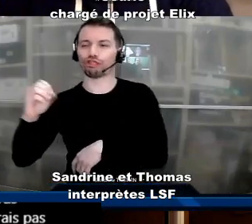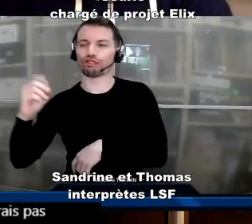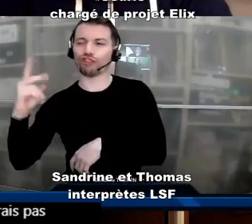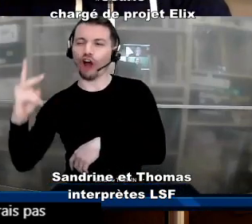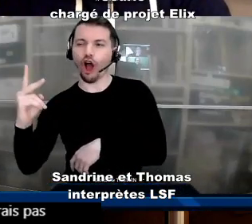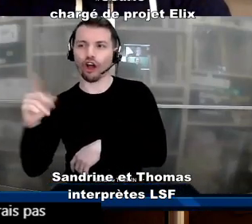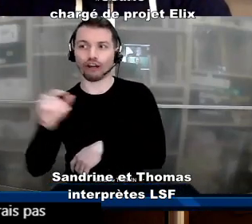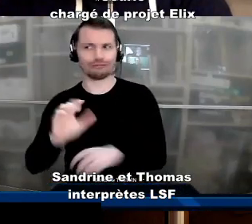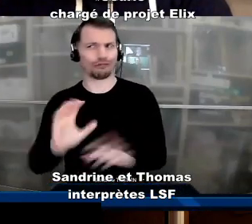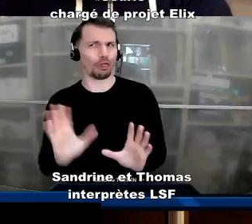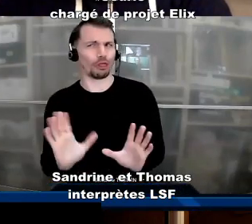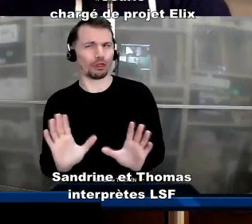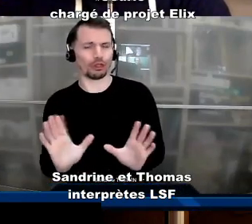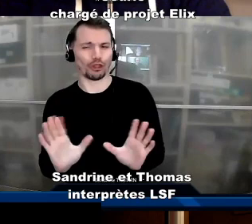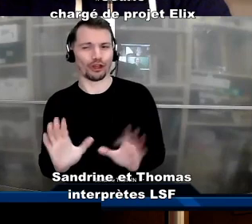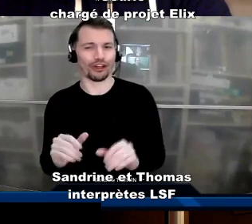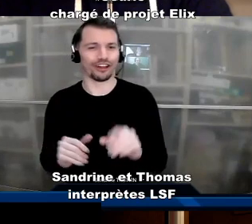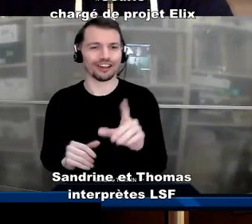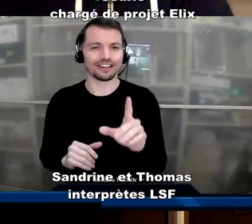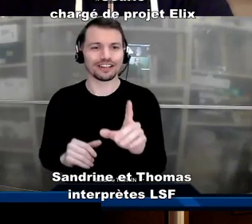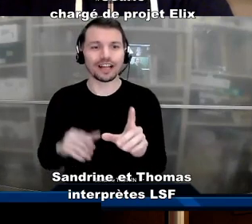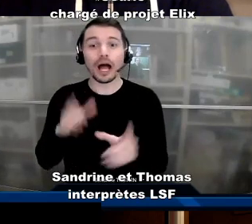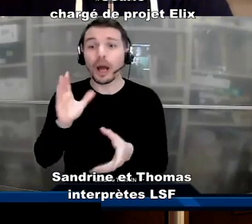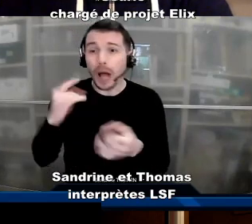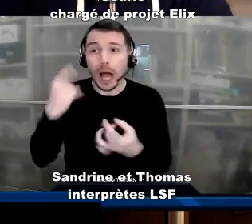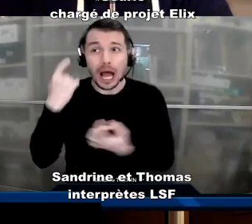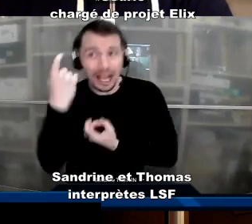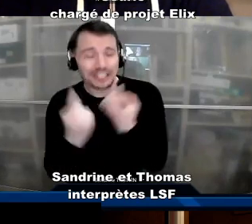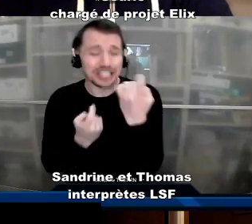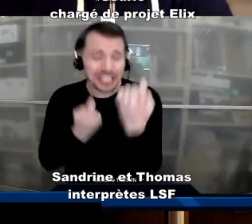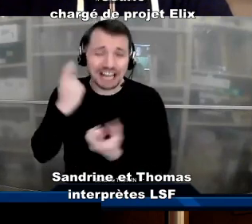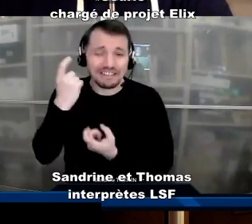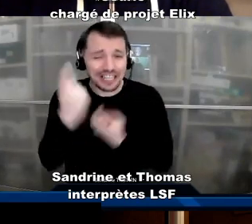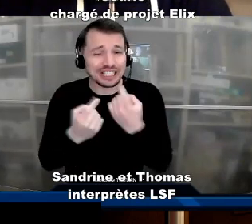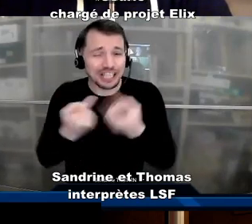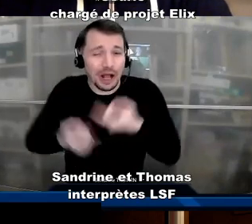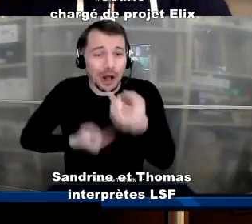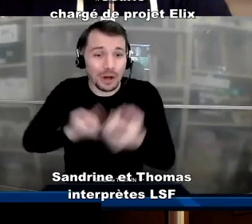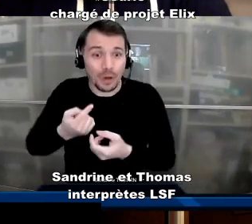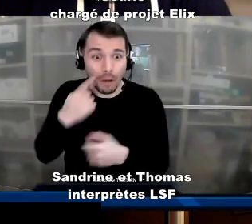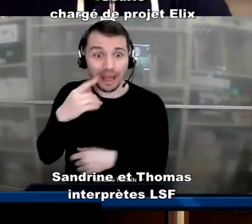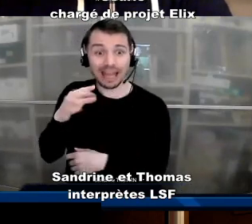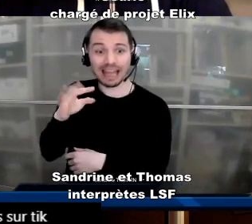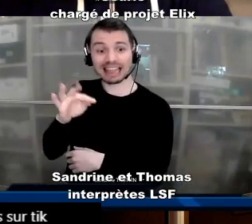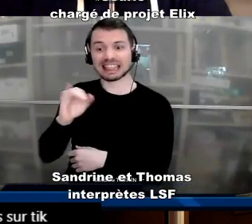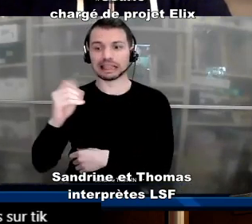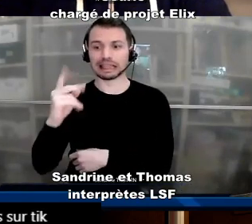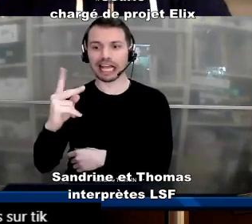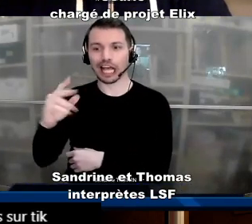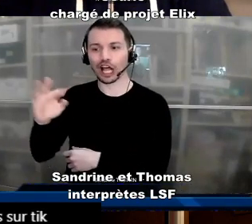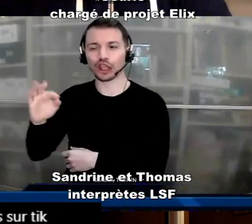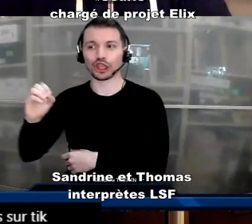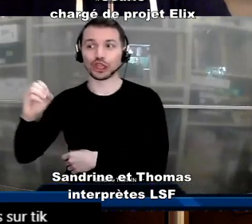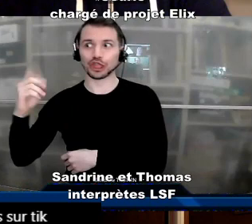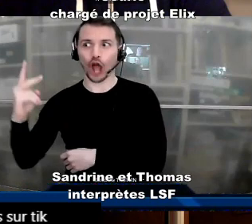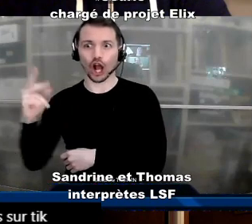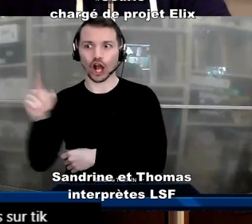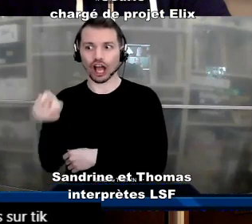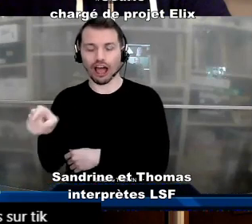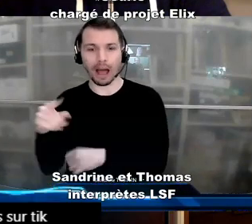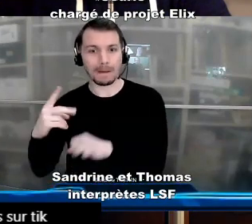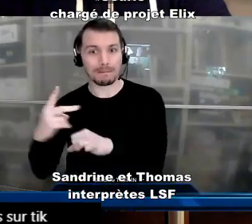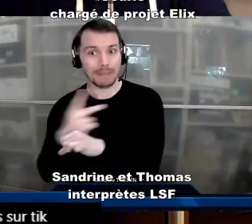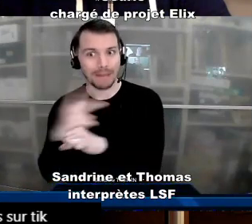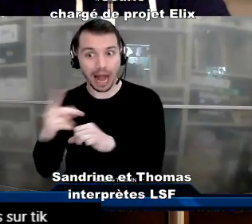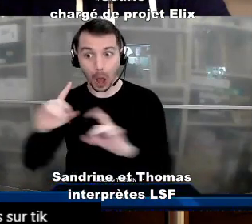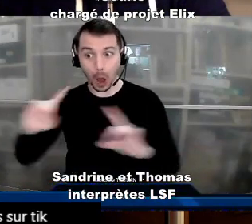loin. Non. Ah mais on en parle. Ouais. Ça marche bien, parce que TikTok, mine de rien, il peut y avoir des vidéos courtes en